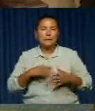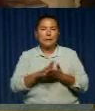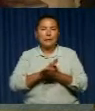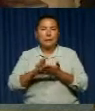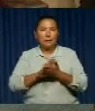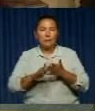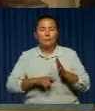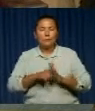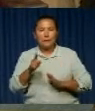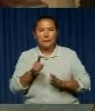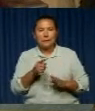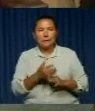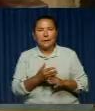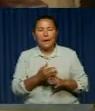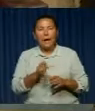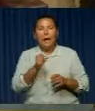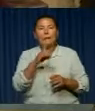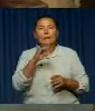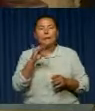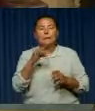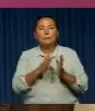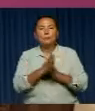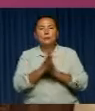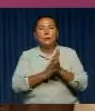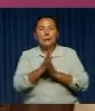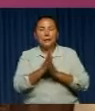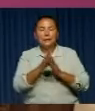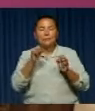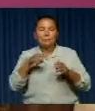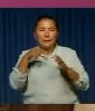тұтынып бастадық. Адраспан сияқты емес,